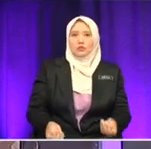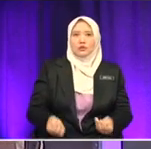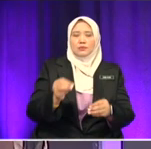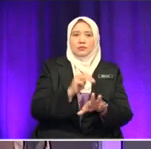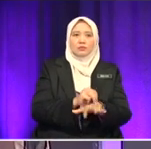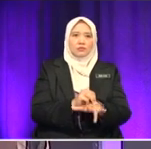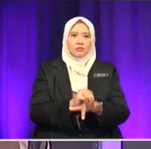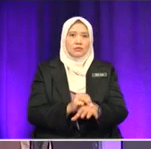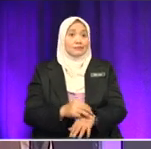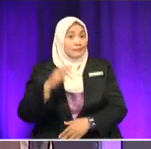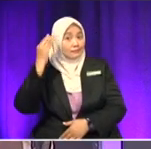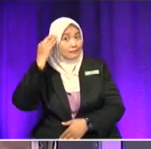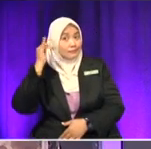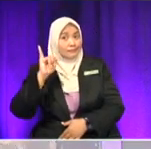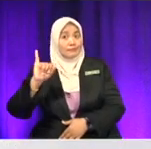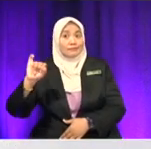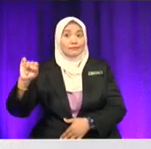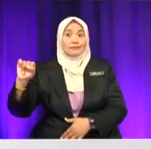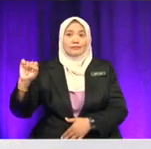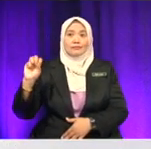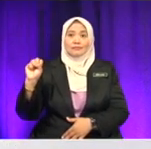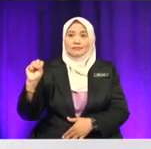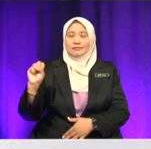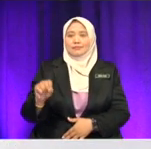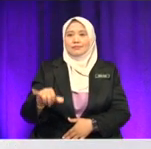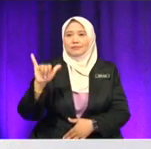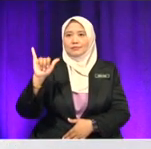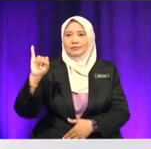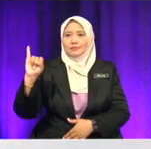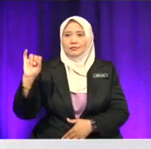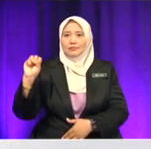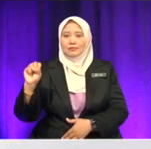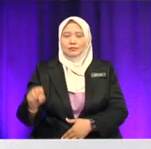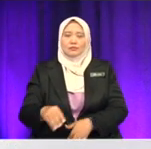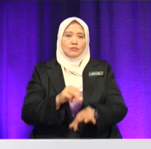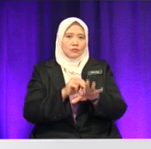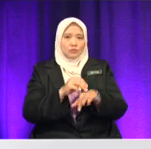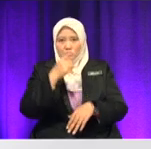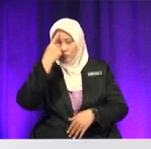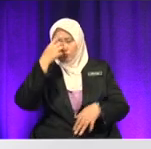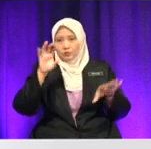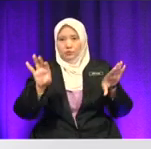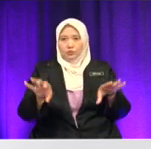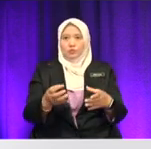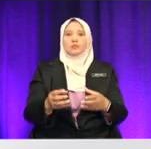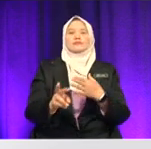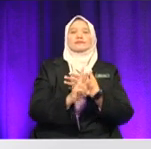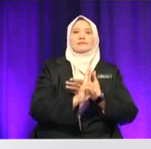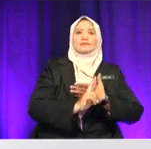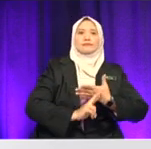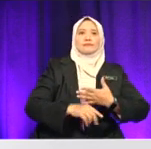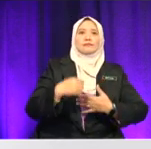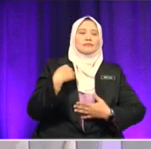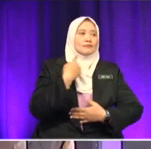tak perkataan yeast? Pernah. Jadi yeast merupakan mikroorganisma untuk membuat roti. Okay, mari kita lihat